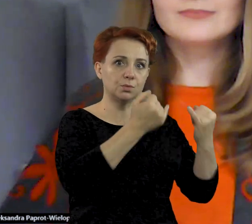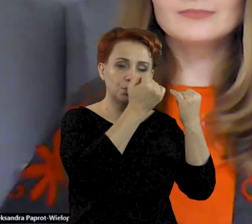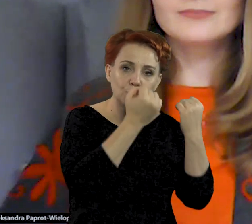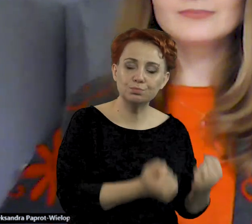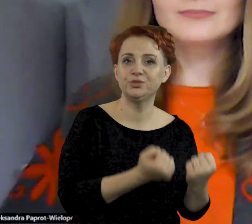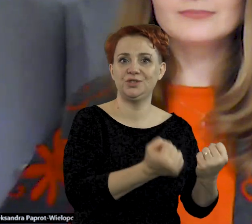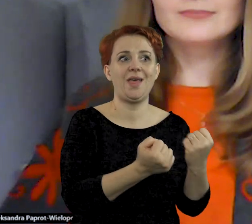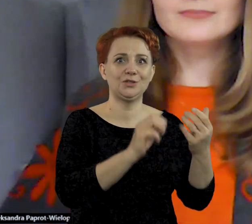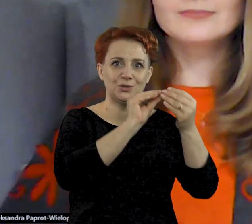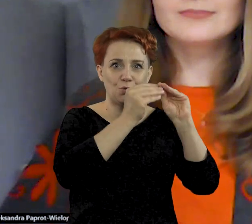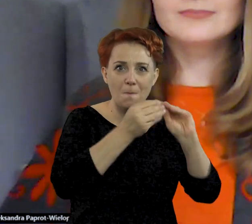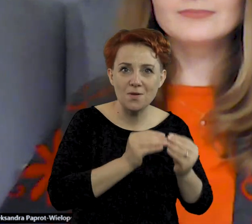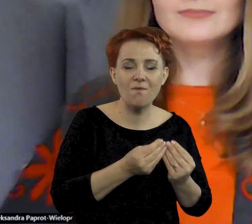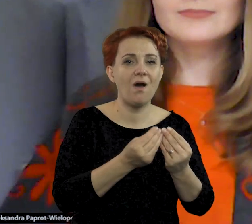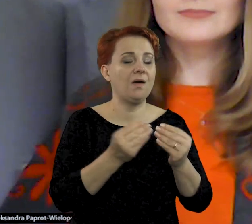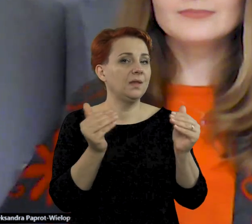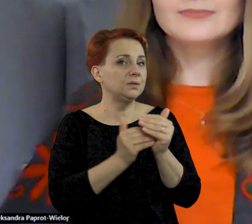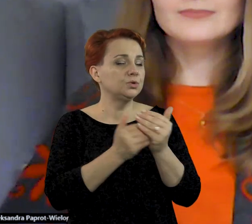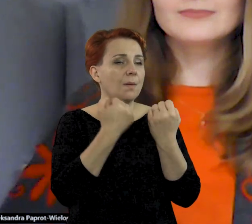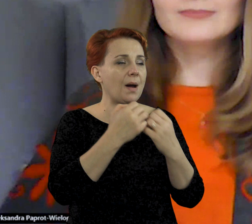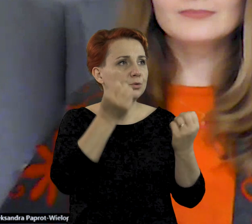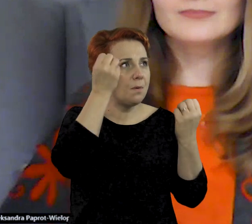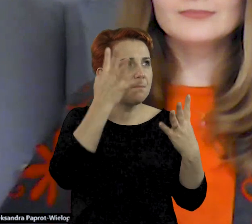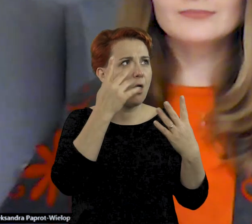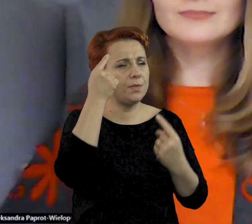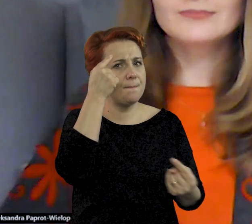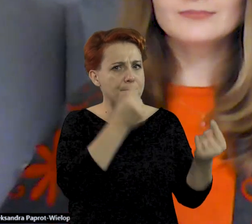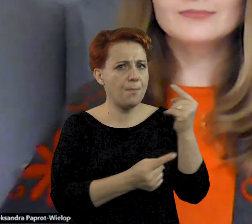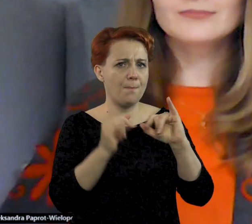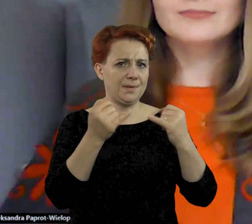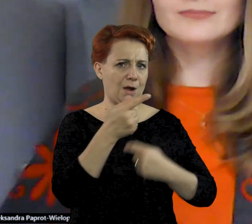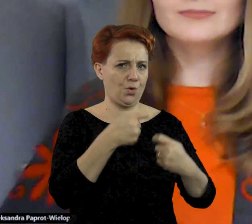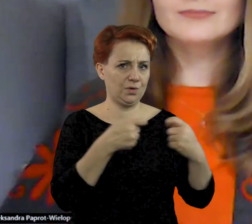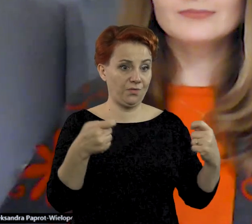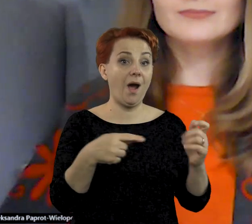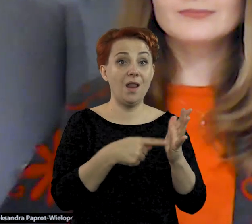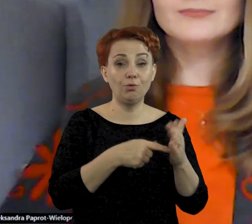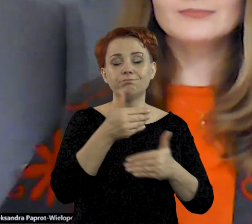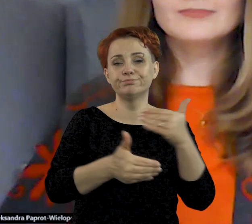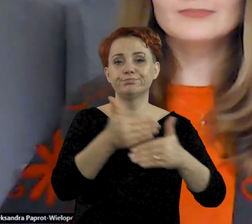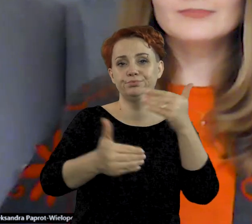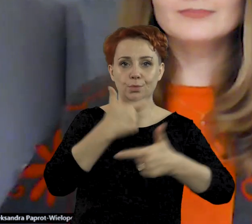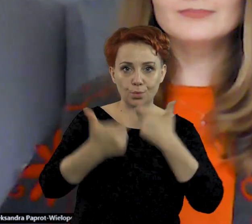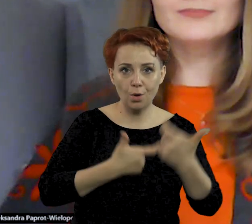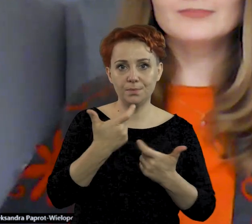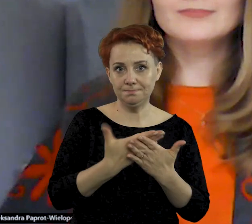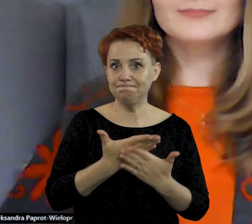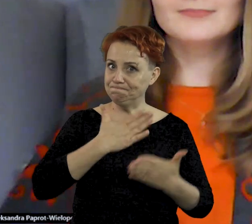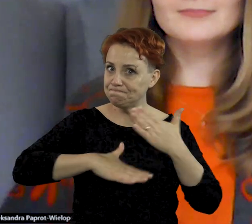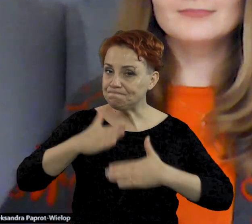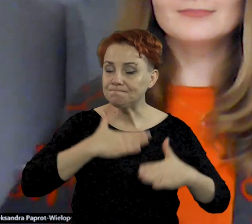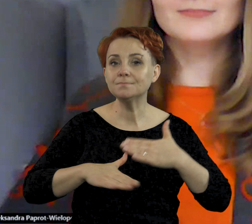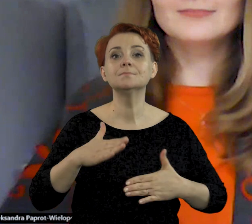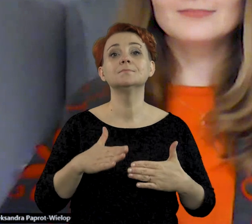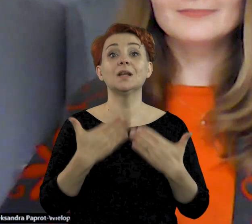wymagające mądrego namysłu i mądrego podejścia. Ale ta praca się dzieje i to bardzo cieszy i też